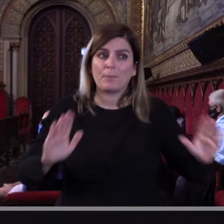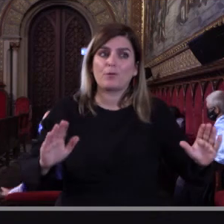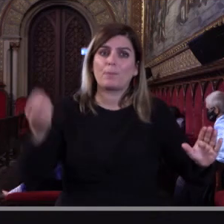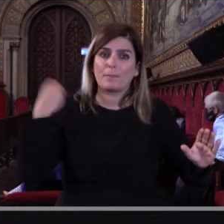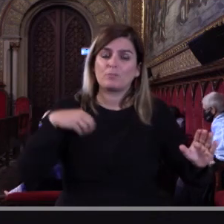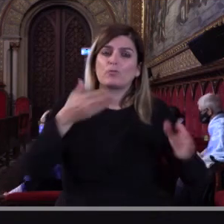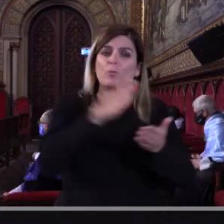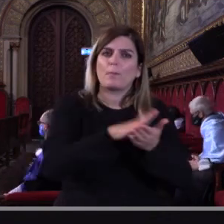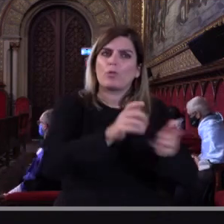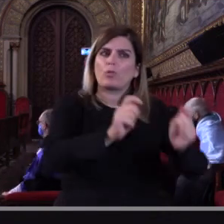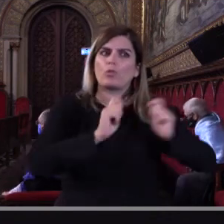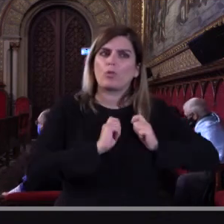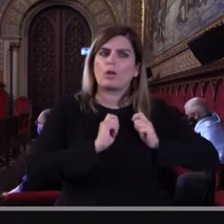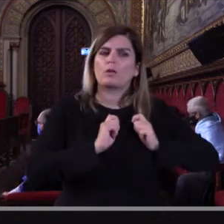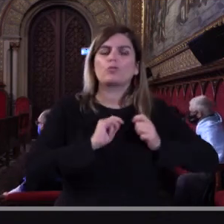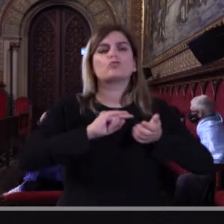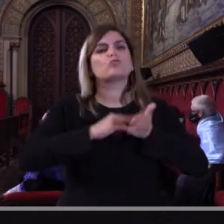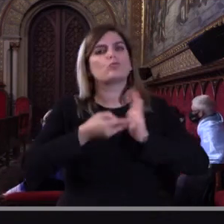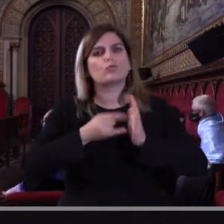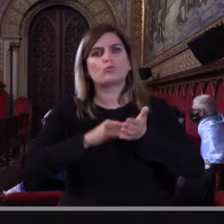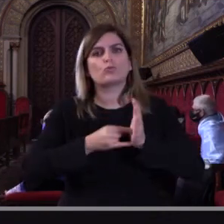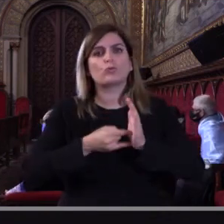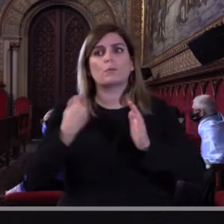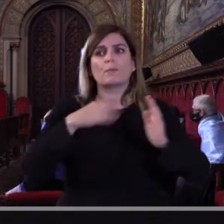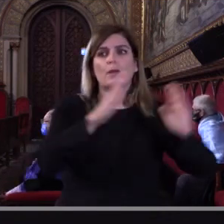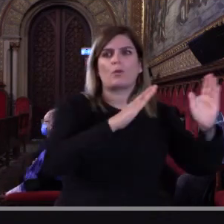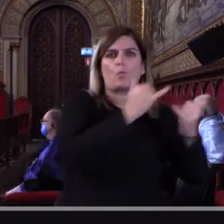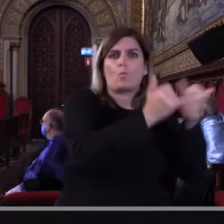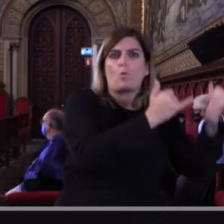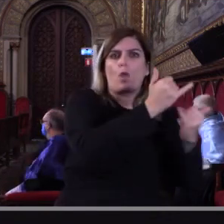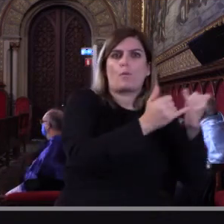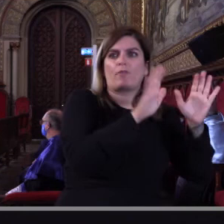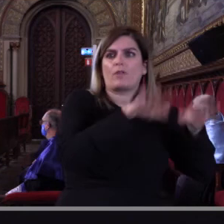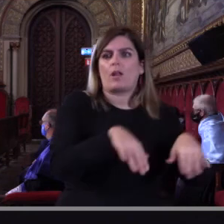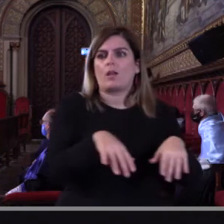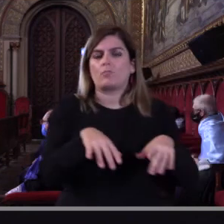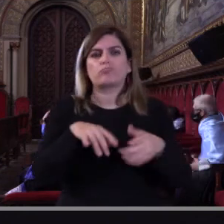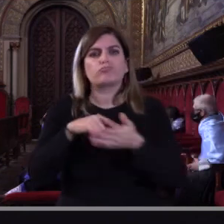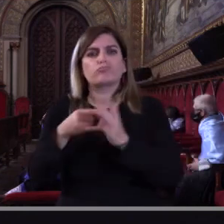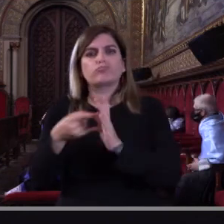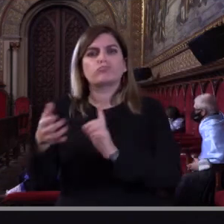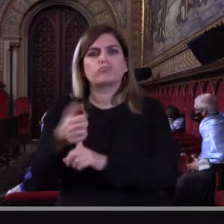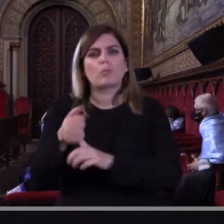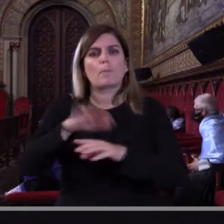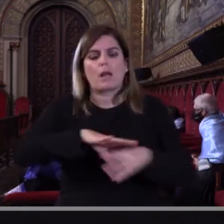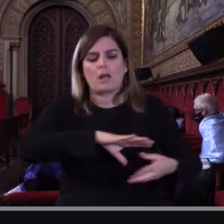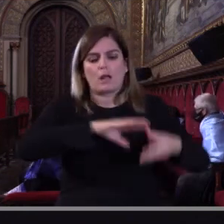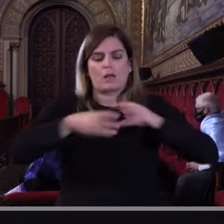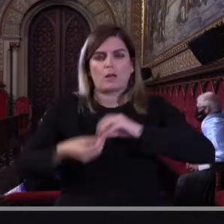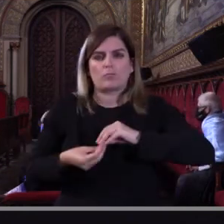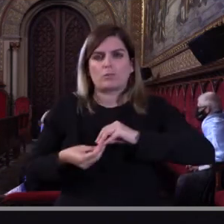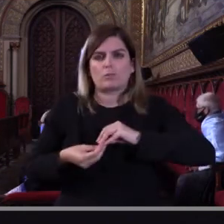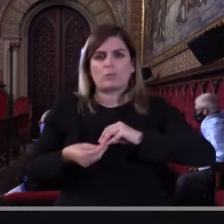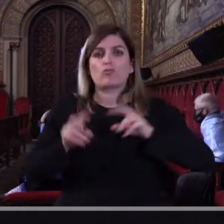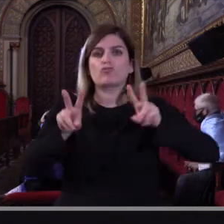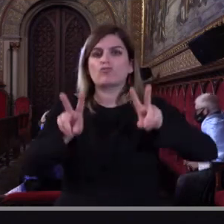servir per trobar solucions on només veiem que problemes, per adaptar-nos a les circumstàncies, per idear noves